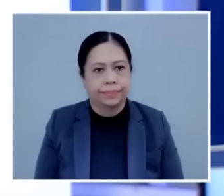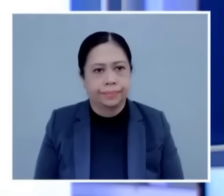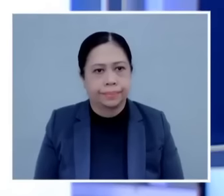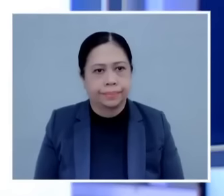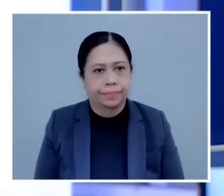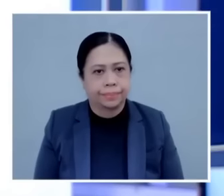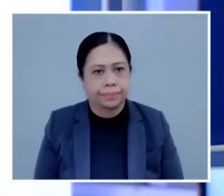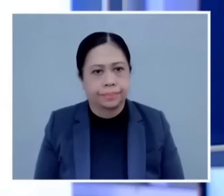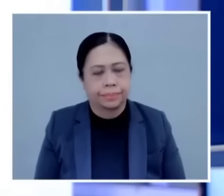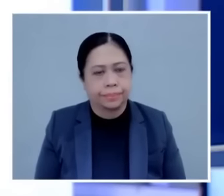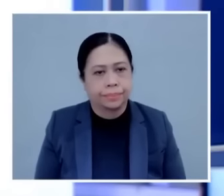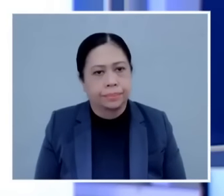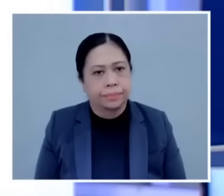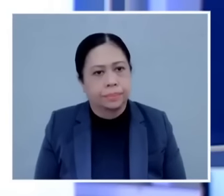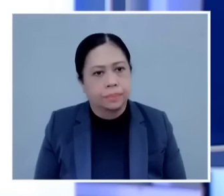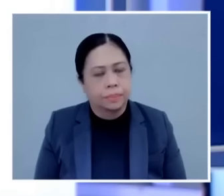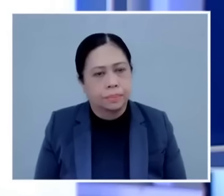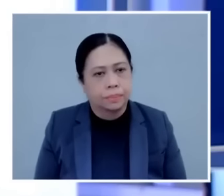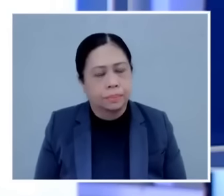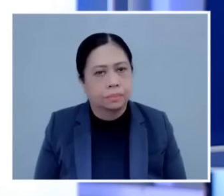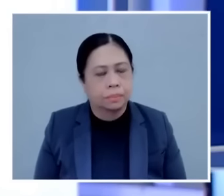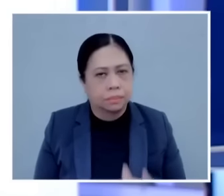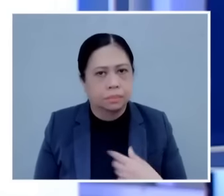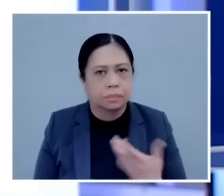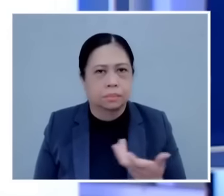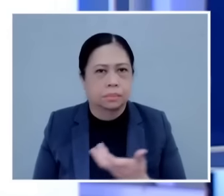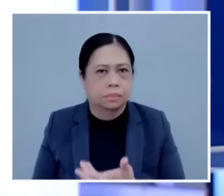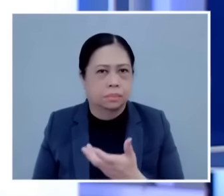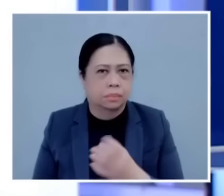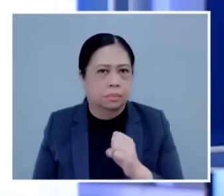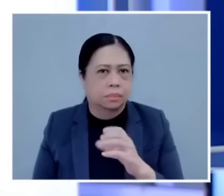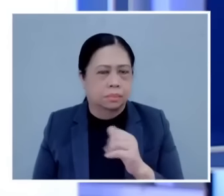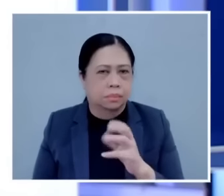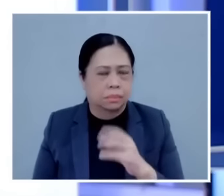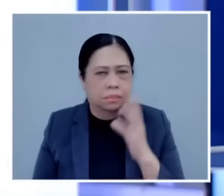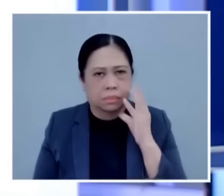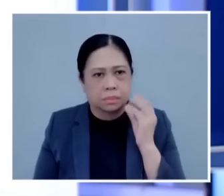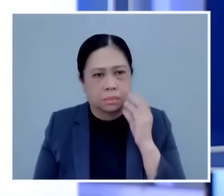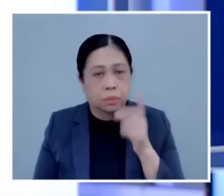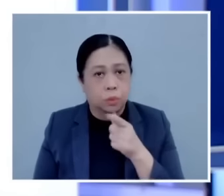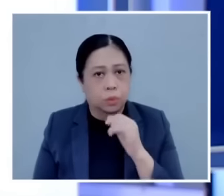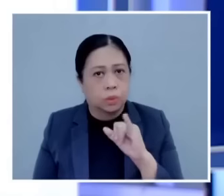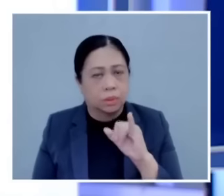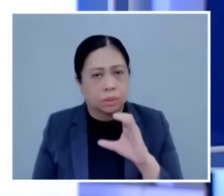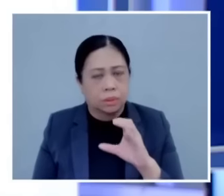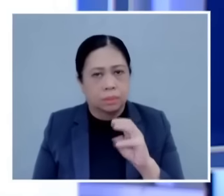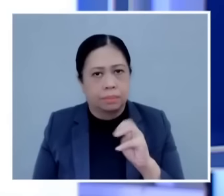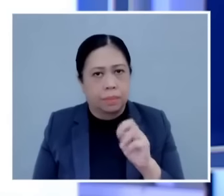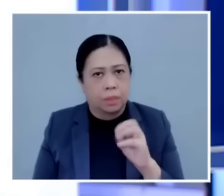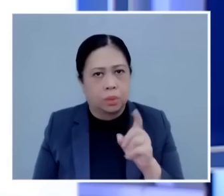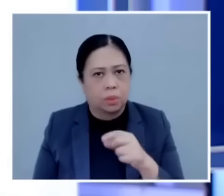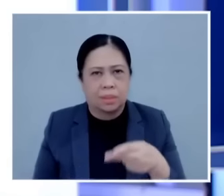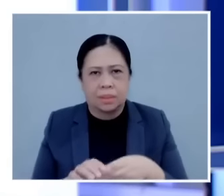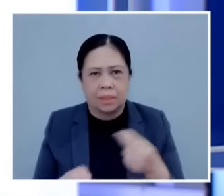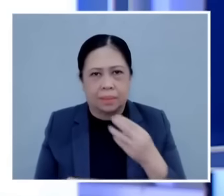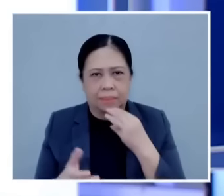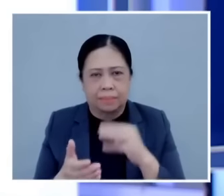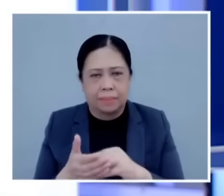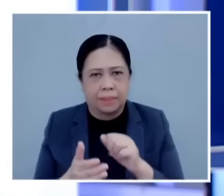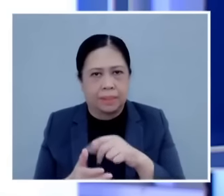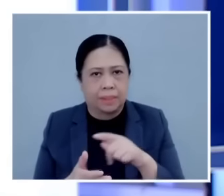Na biktima ng online scam ang dating aktor at host na si Icy Mendoza matapos ma-hack ang messaging app ng